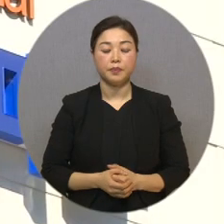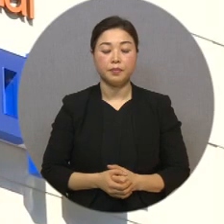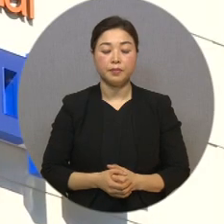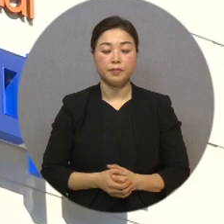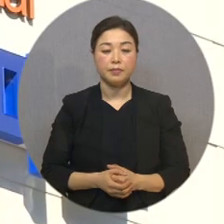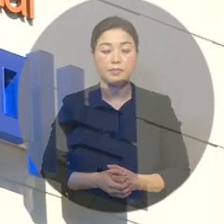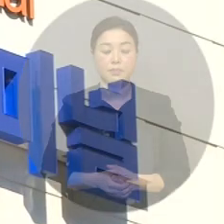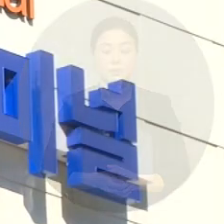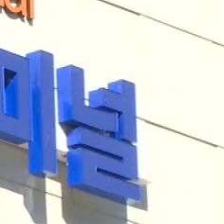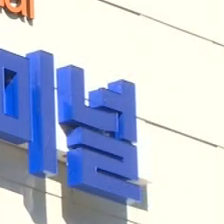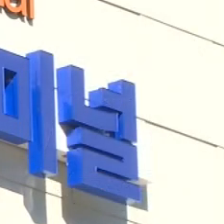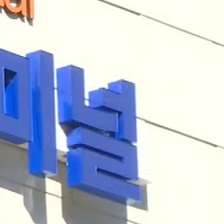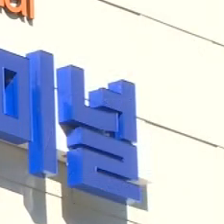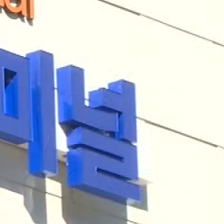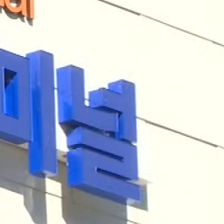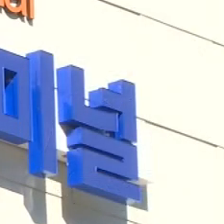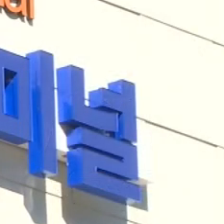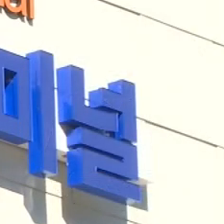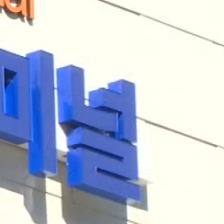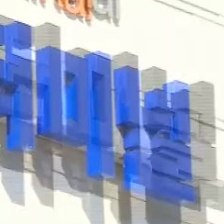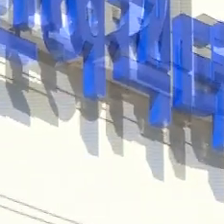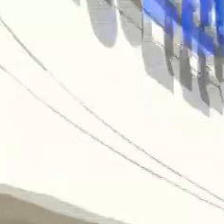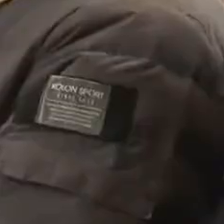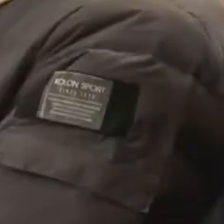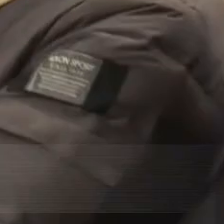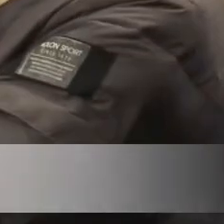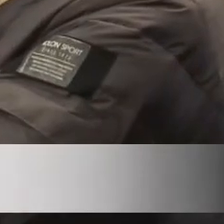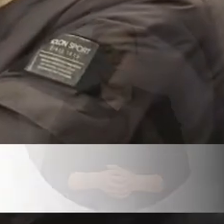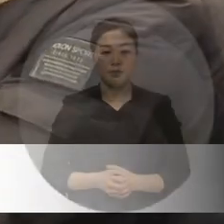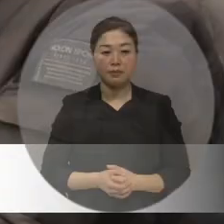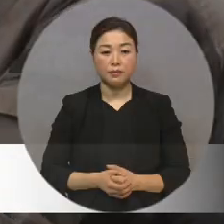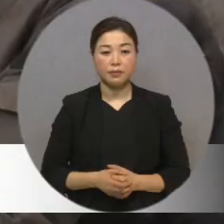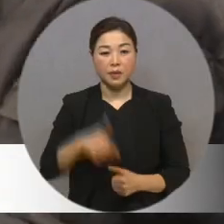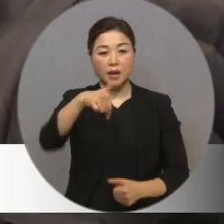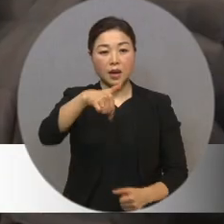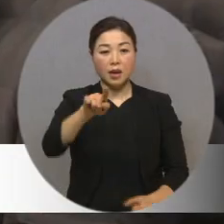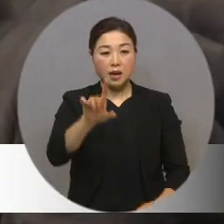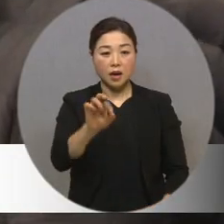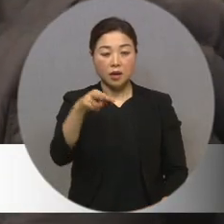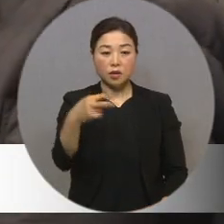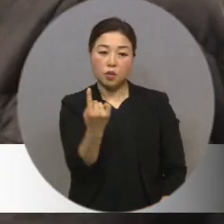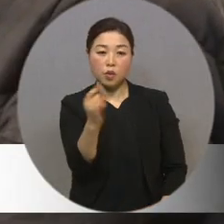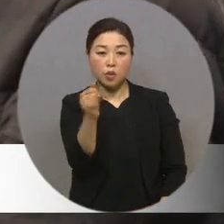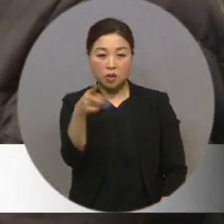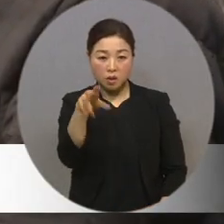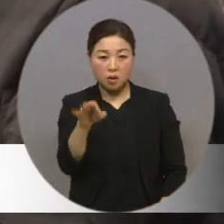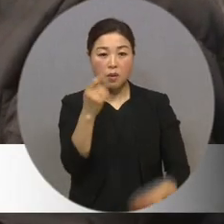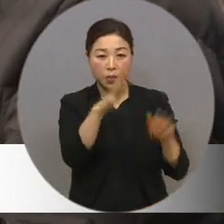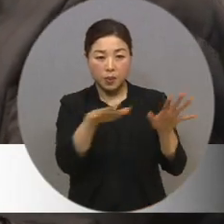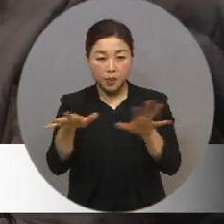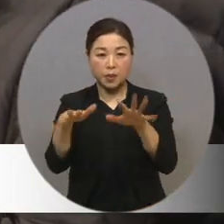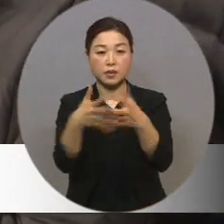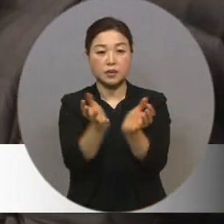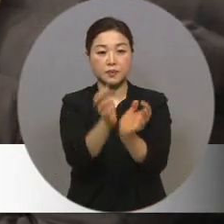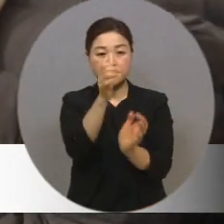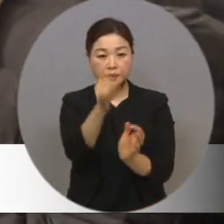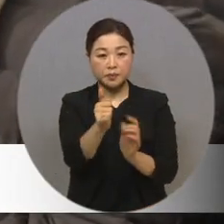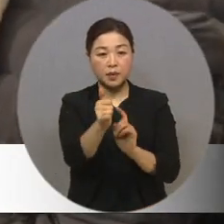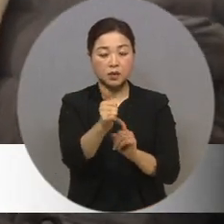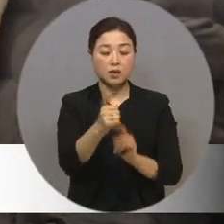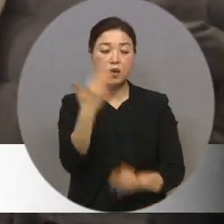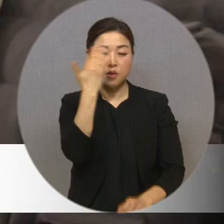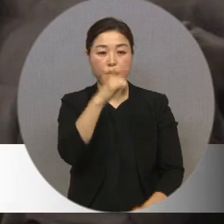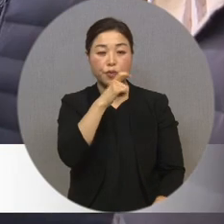복지TV 뉴스 김재상입니다. 강도영 해안수산부 장관이 여수 돌산의 굴 작업장과